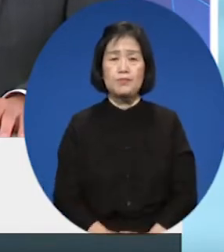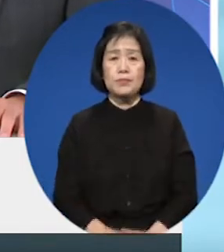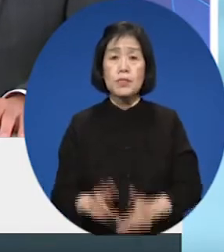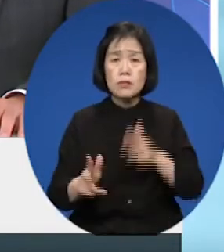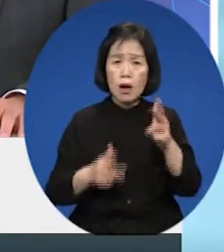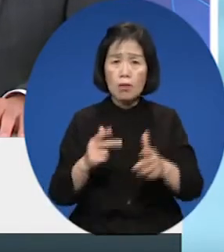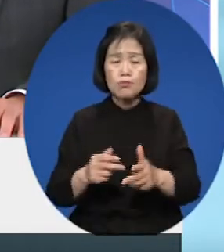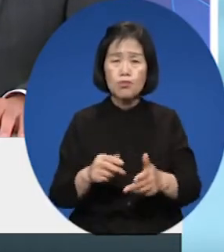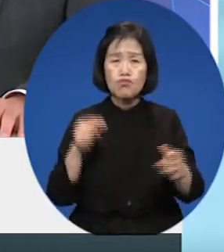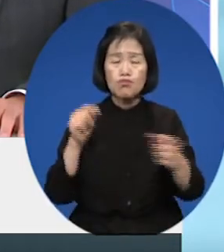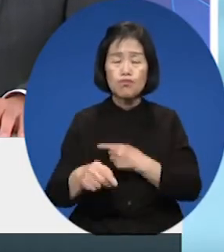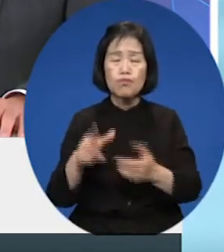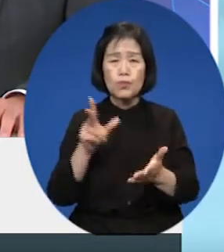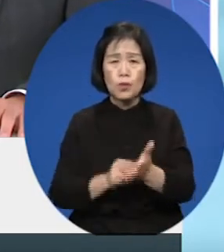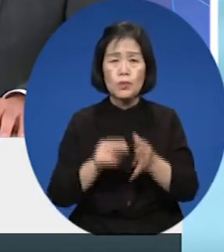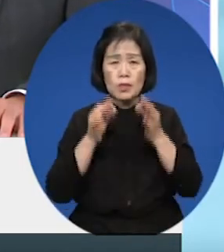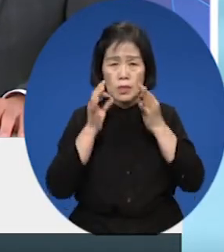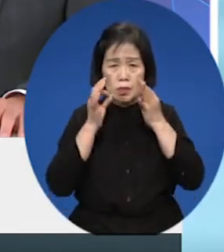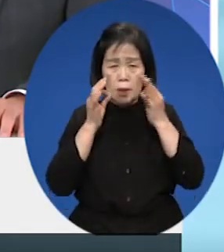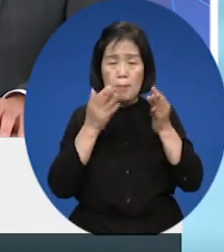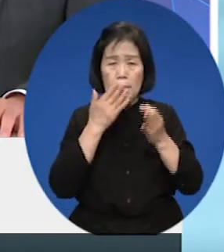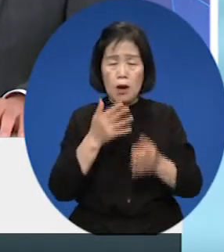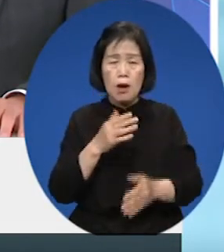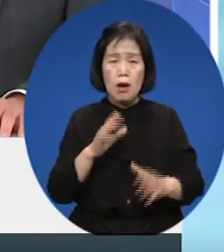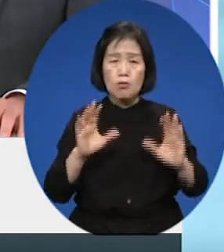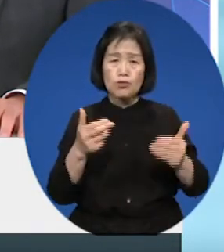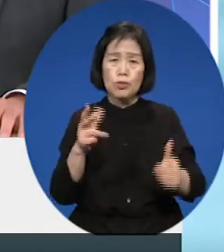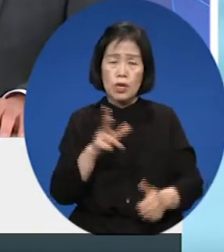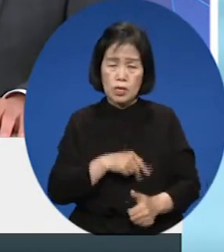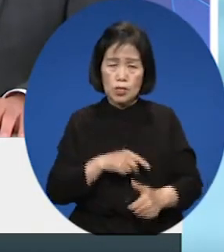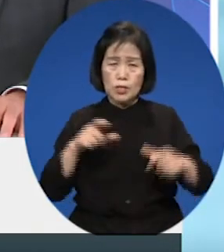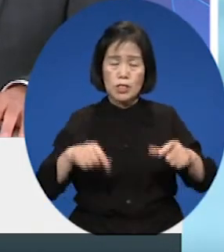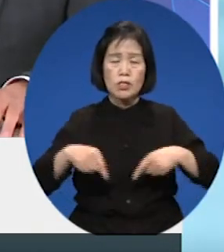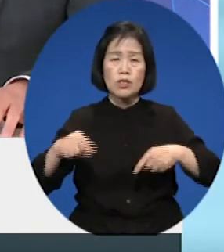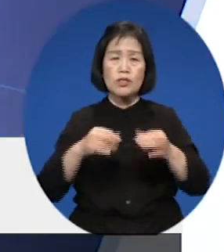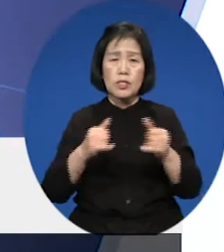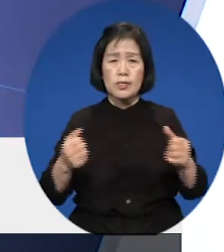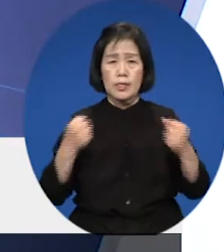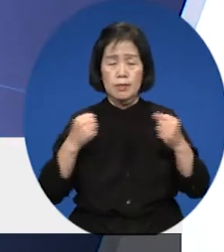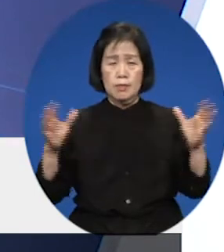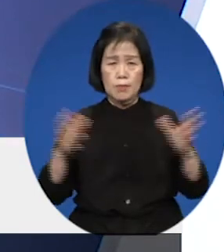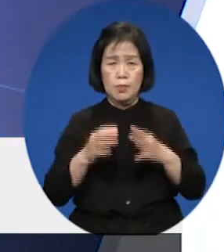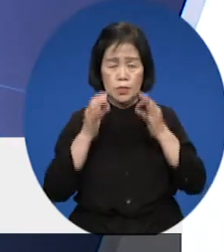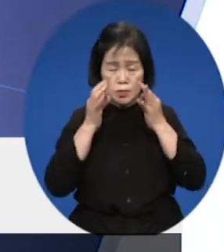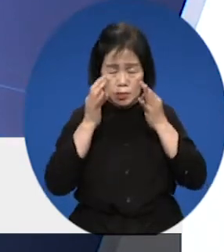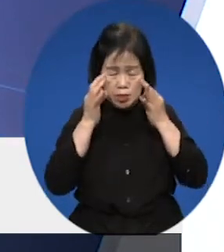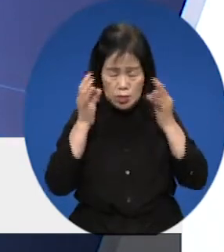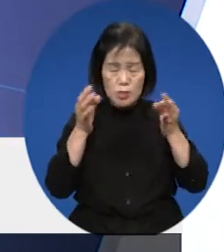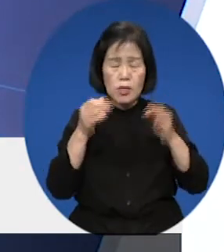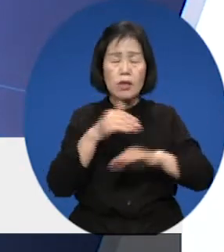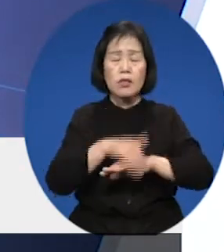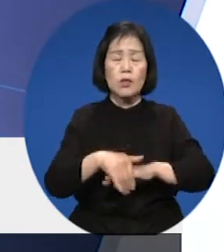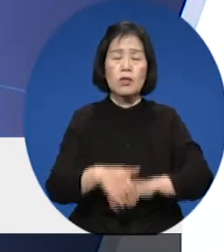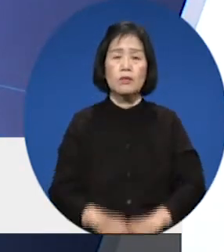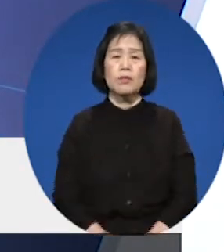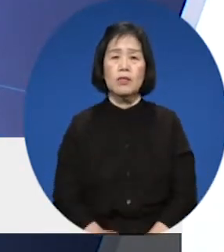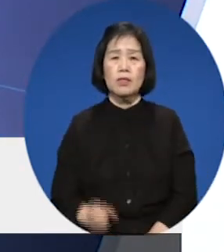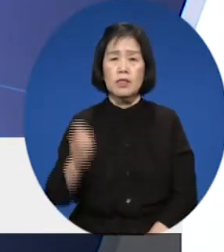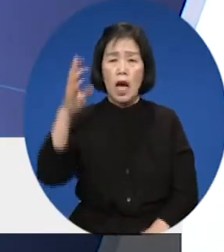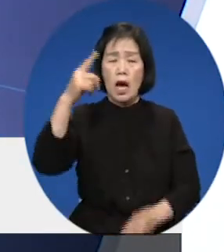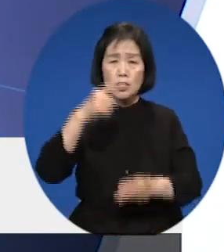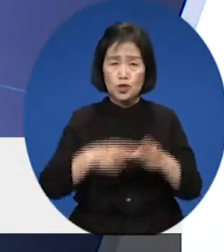차질 없이 진행될 수 있도록 아 국회의원을 비롯한 지역 정치인들이 힘을 합쳐 최선을 다할 생각입니다 양주시 가